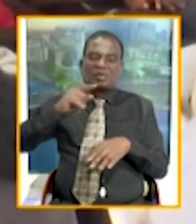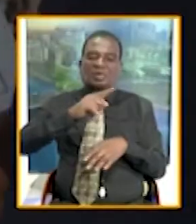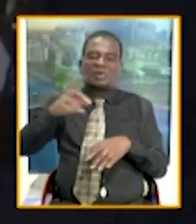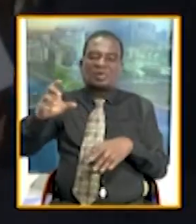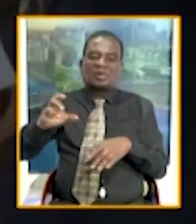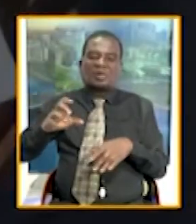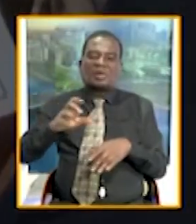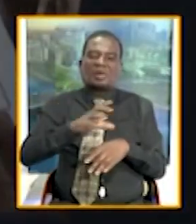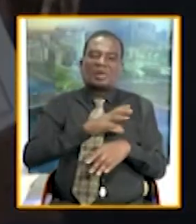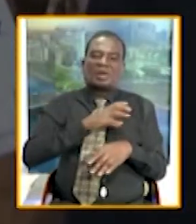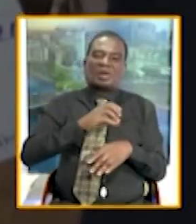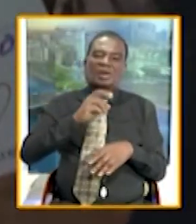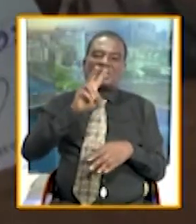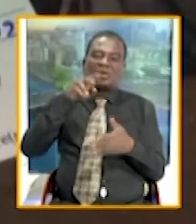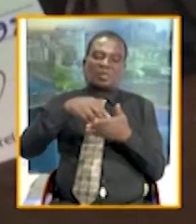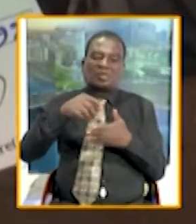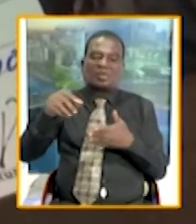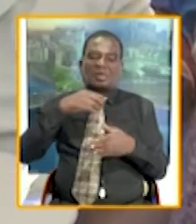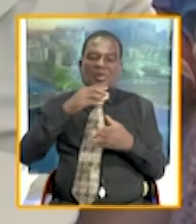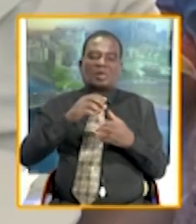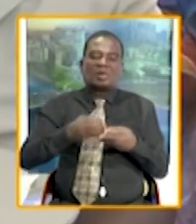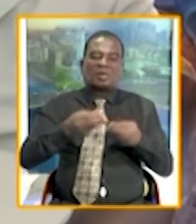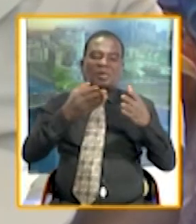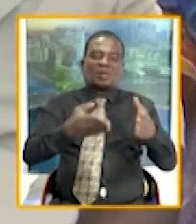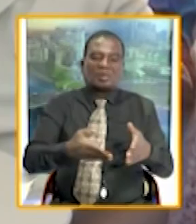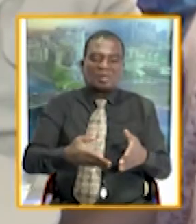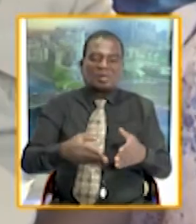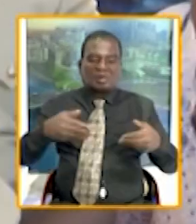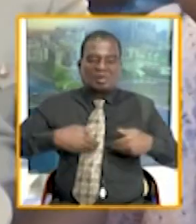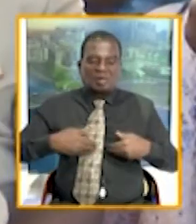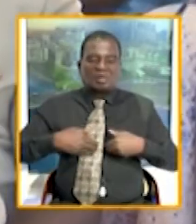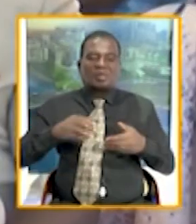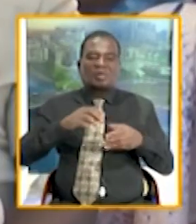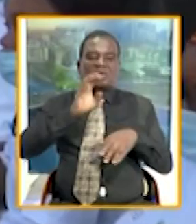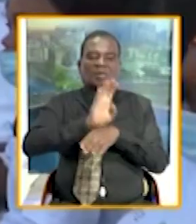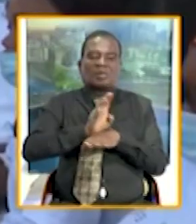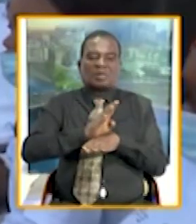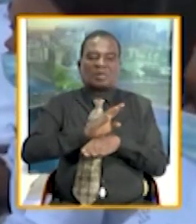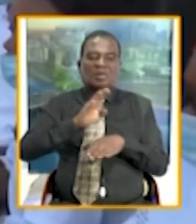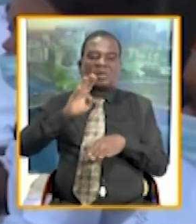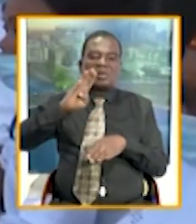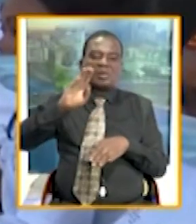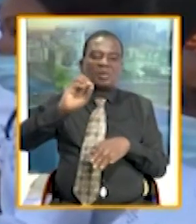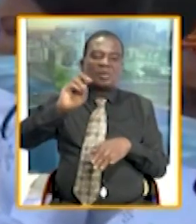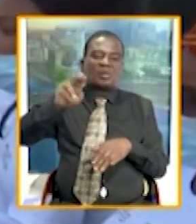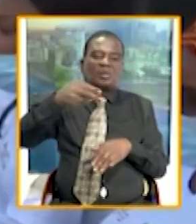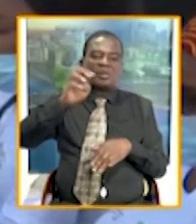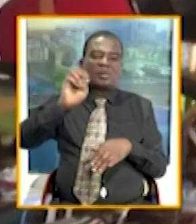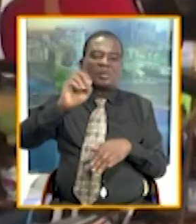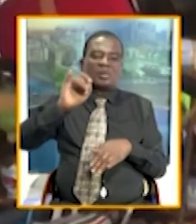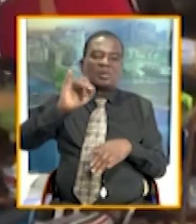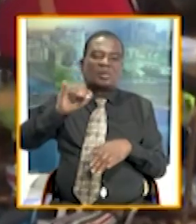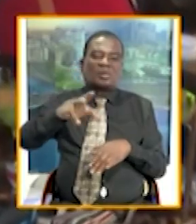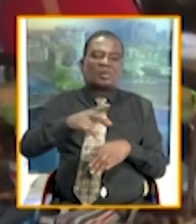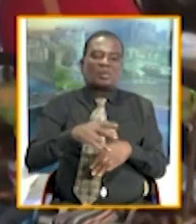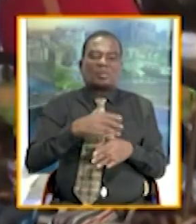100 000 et 2 500 000 francs CFA qui ont été mis à la disposition des jeunes de Boaké, Béoumi, Sakassou, Boutro,